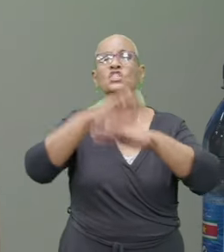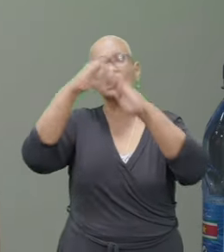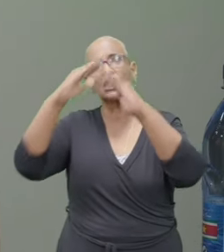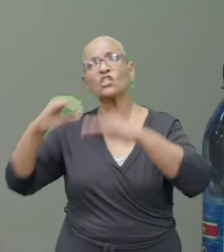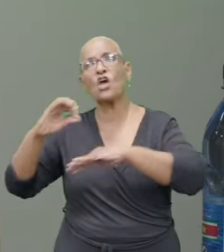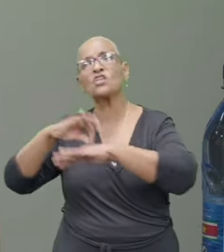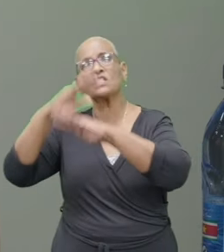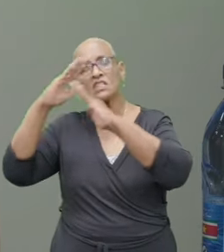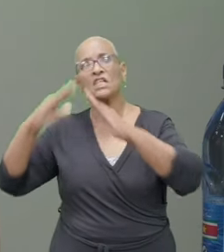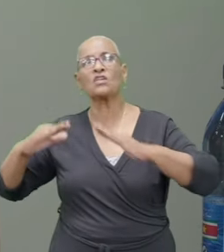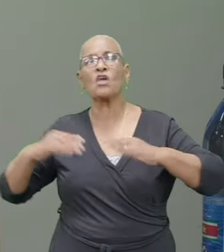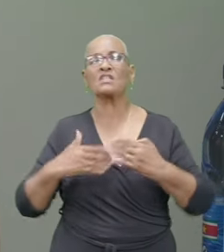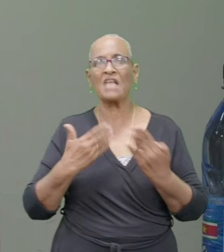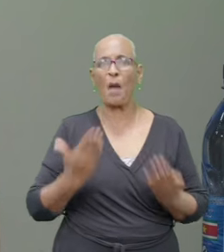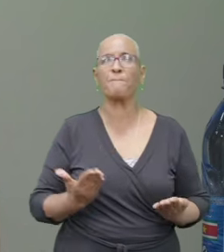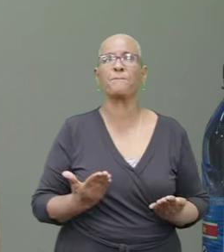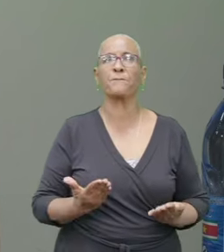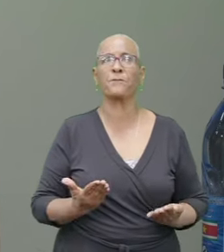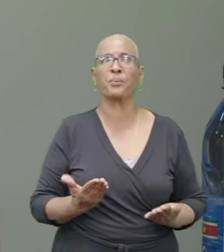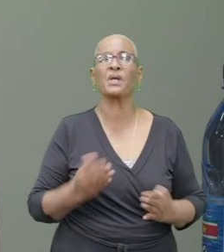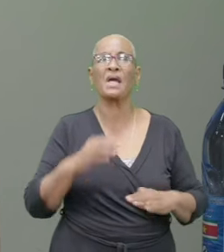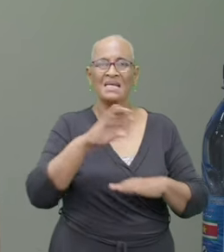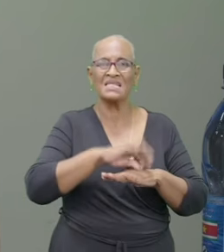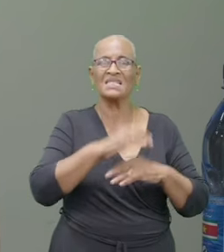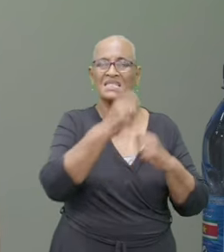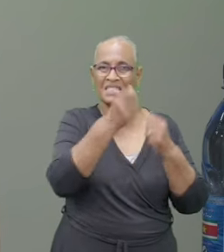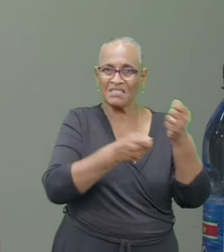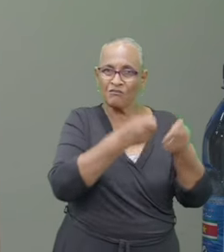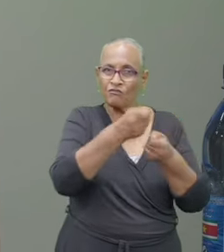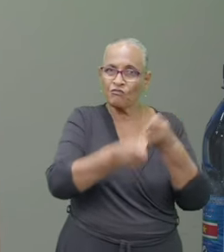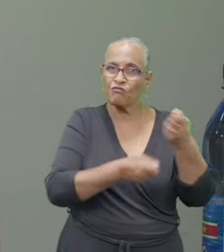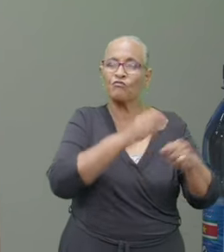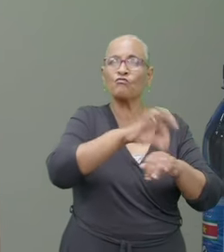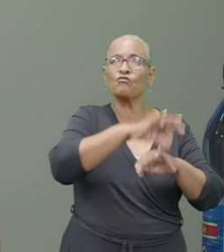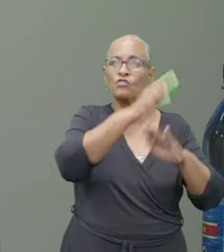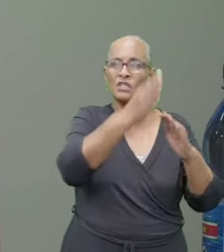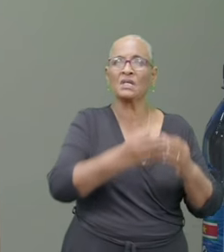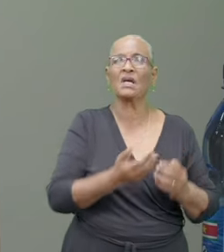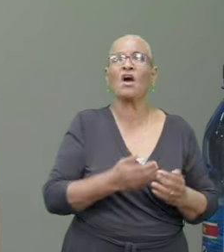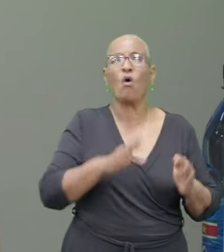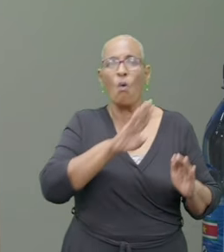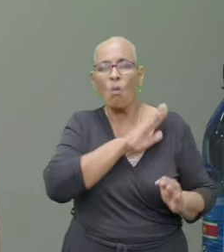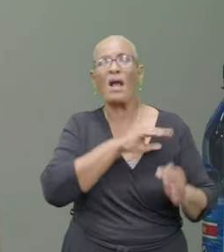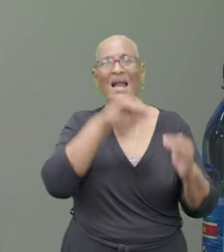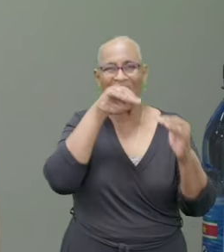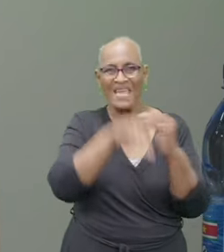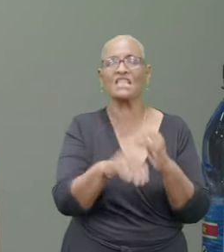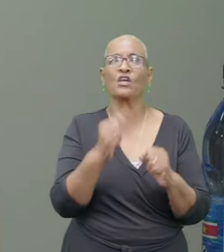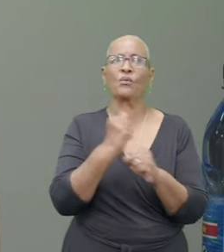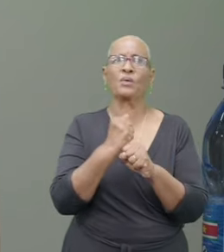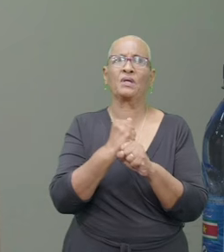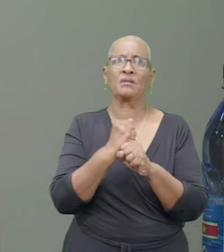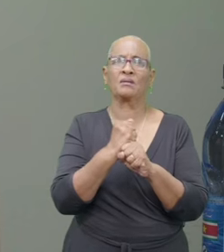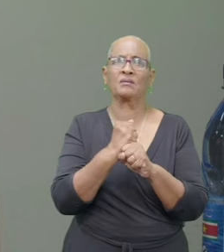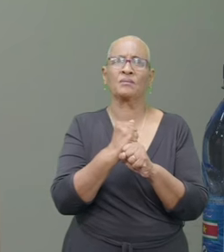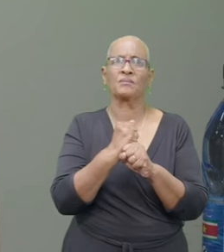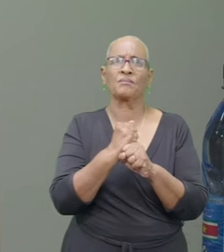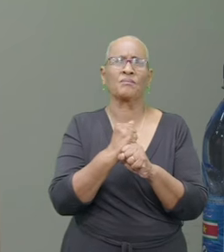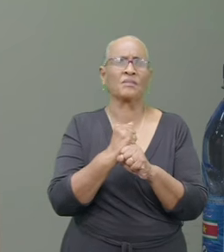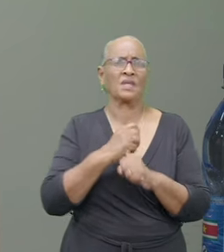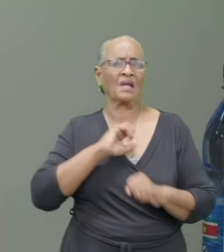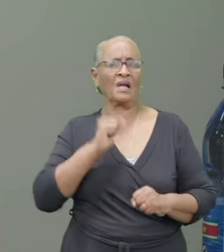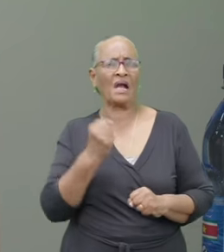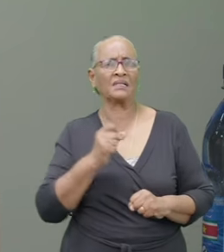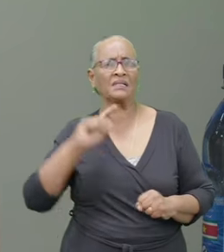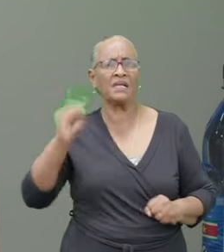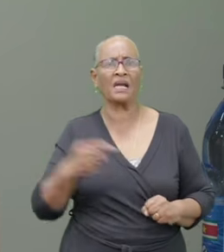bepaald aantal medewerkers die op dit moment hiermee ook al ingezet zijn. Dus je kan niet iemand per direct zeggen van, hey,